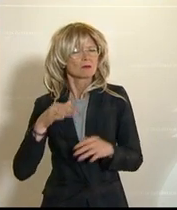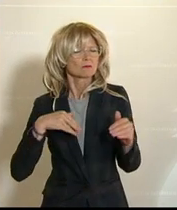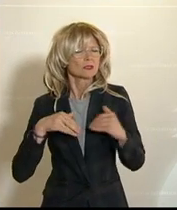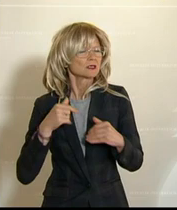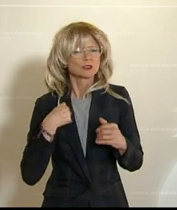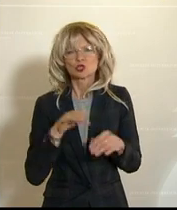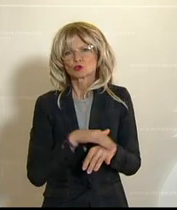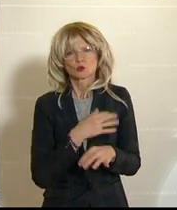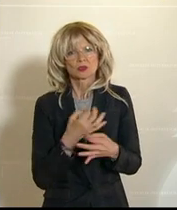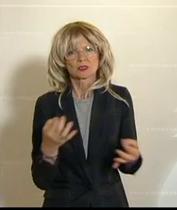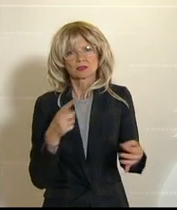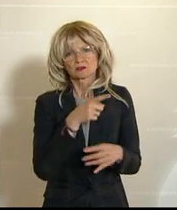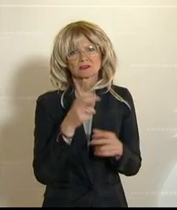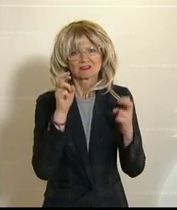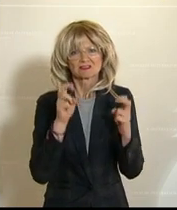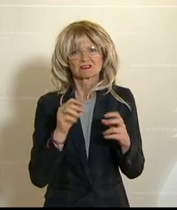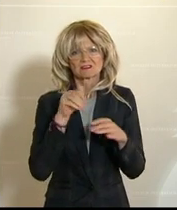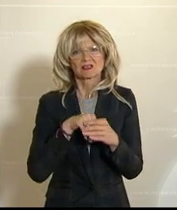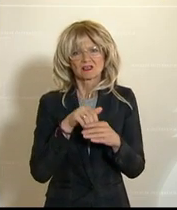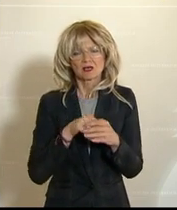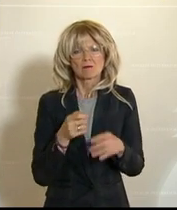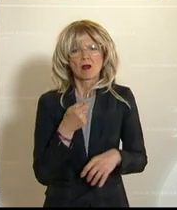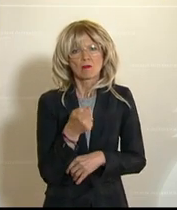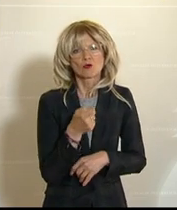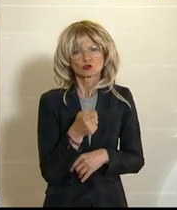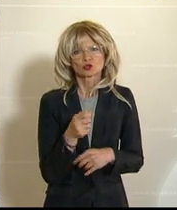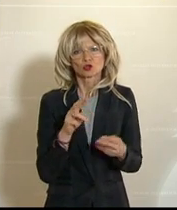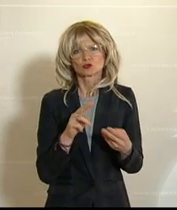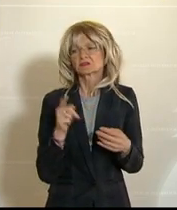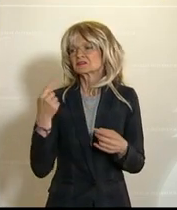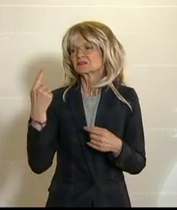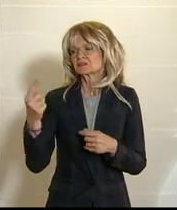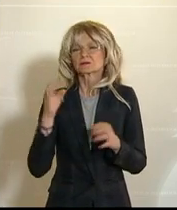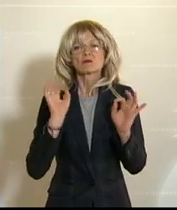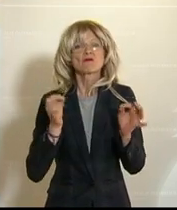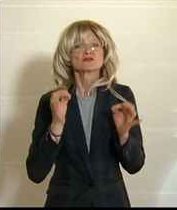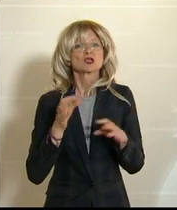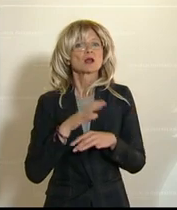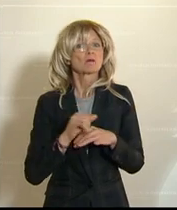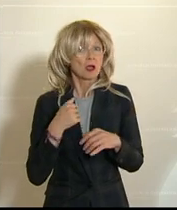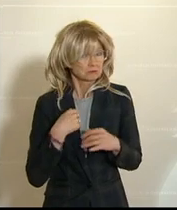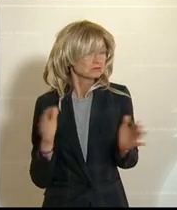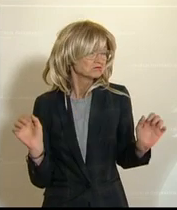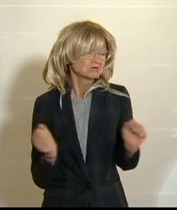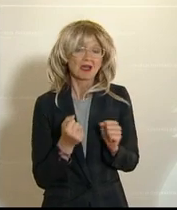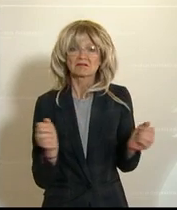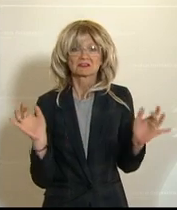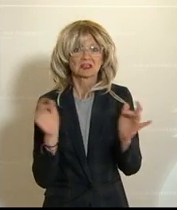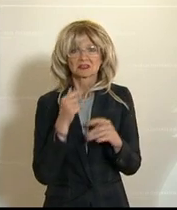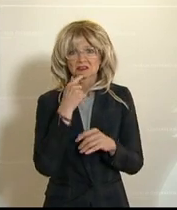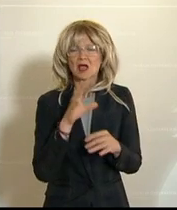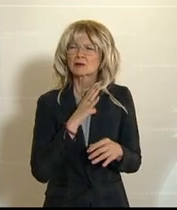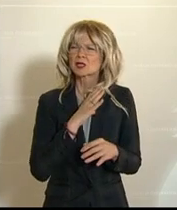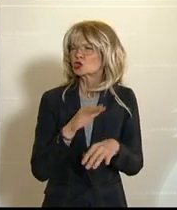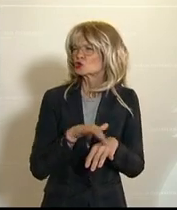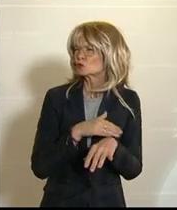wenn Sie da sind, Sie machen das sehr professionell, kann man nicht sagen, aber ich spüre da keine Emotion. Ich habe